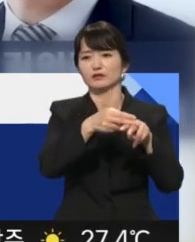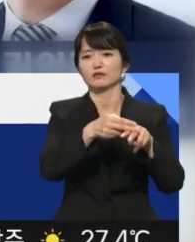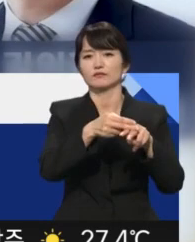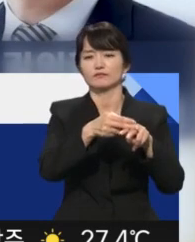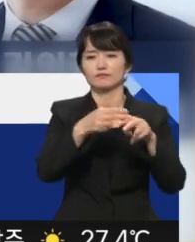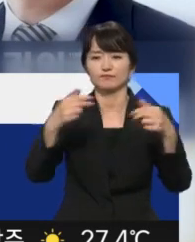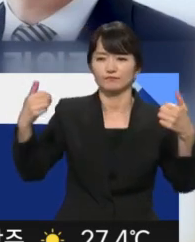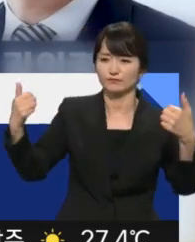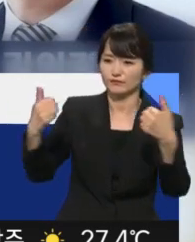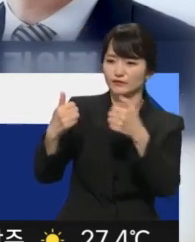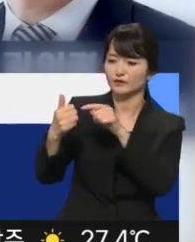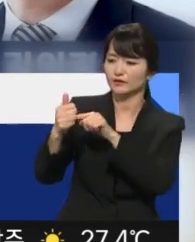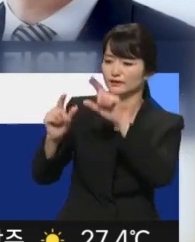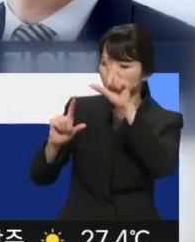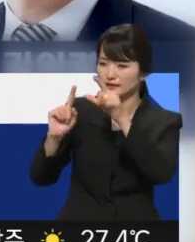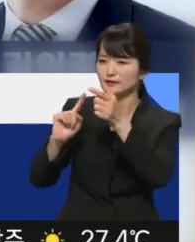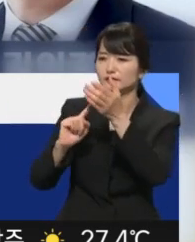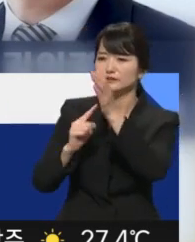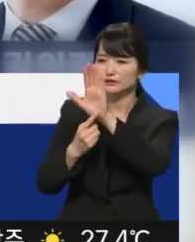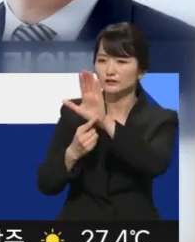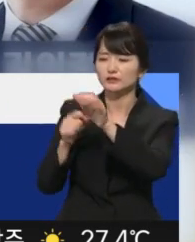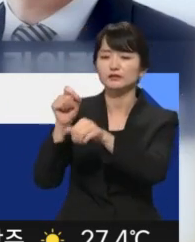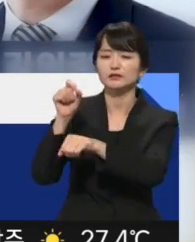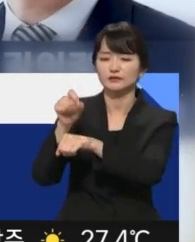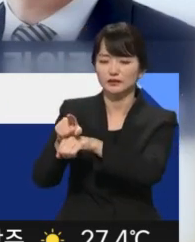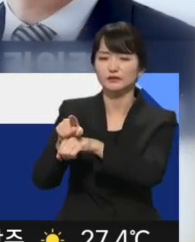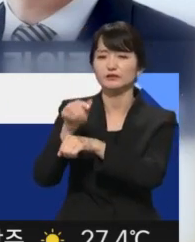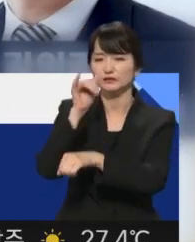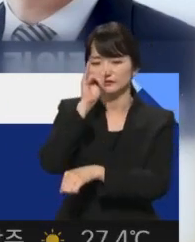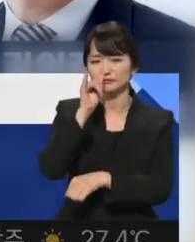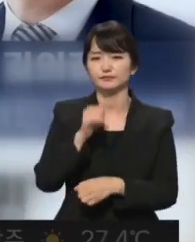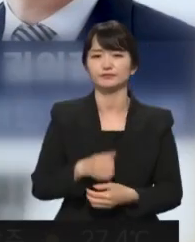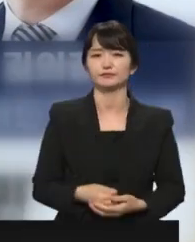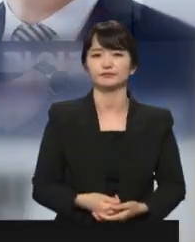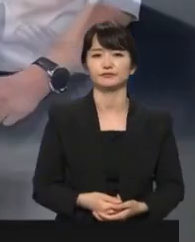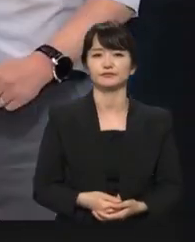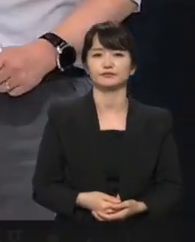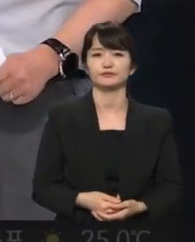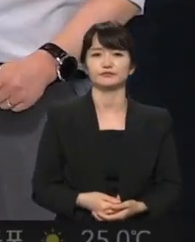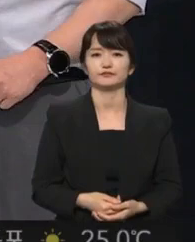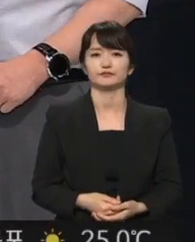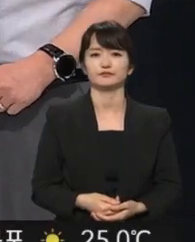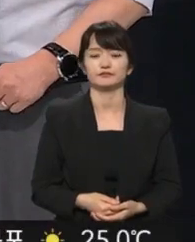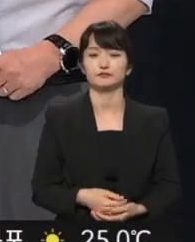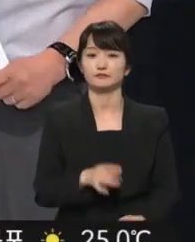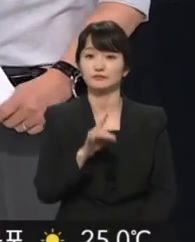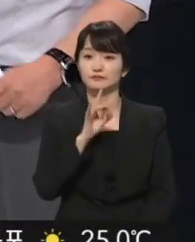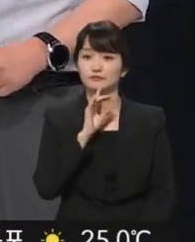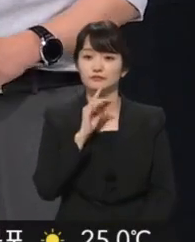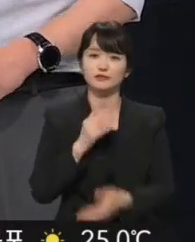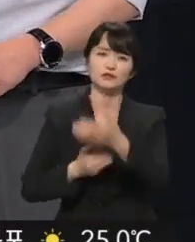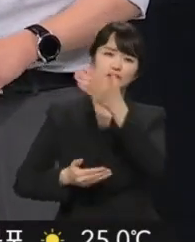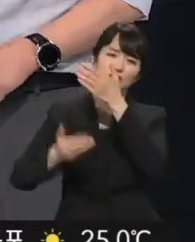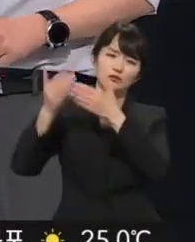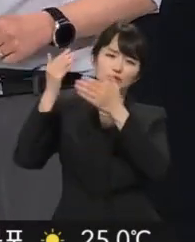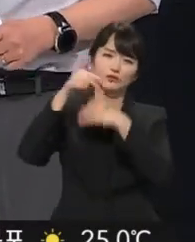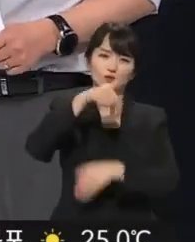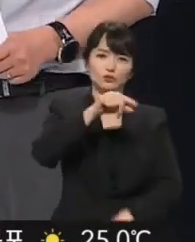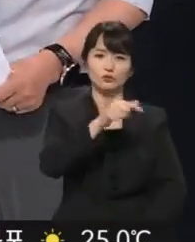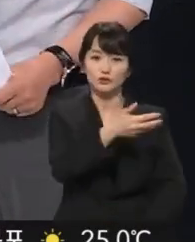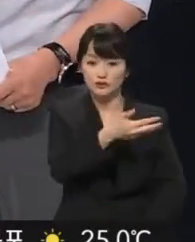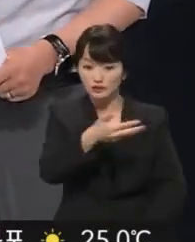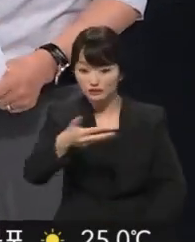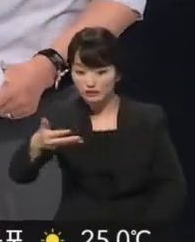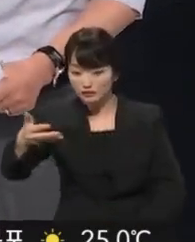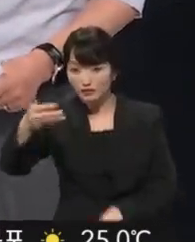어떤 대항마로서의 상징적인 성격 이런 것들 때문에 그렇습니다. 다만 거슬러 오른 조국의 강